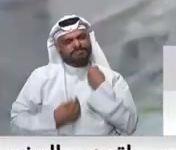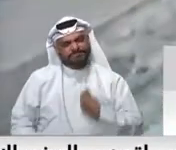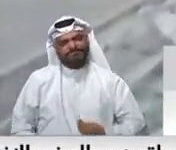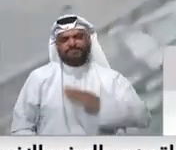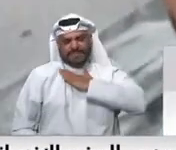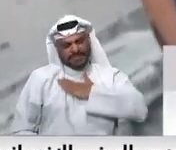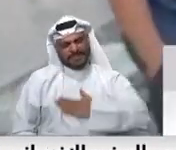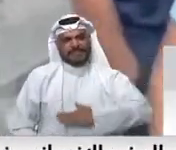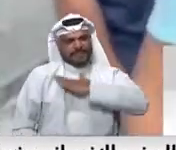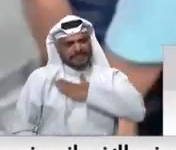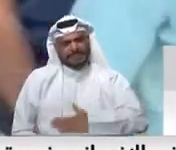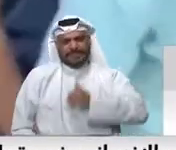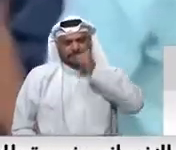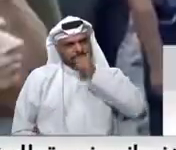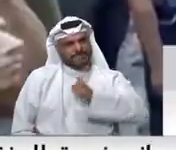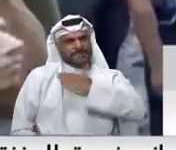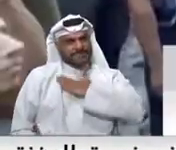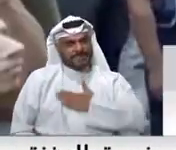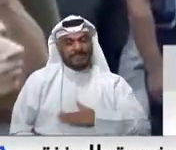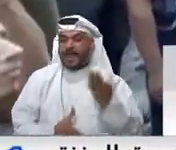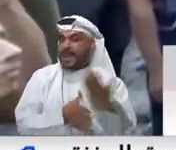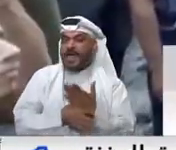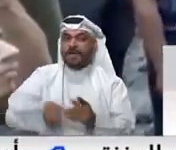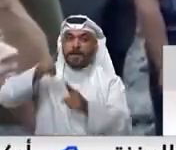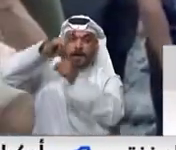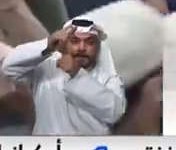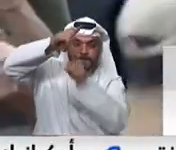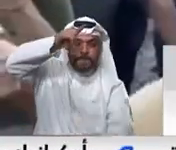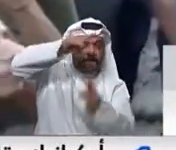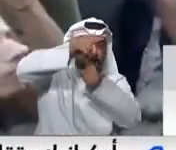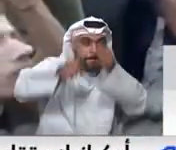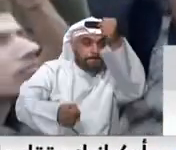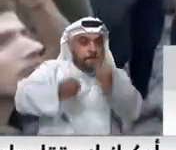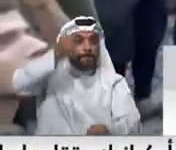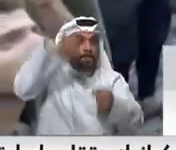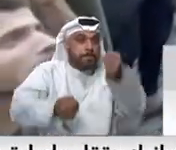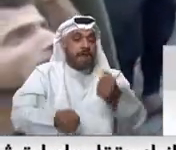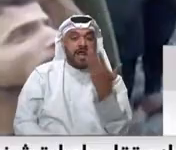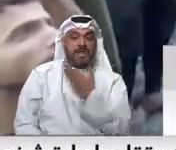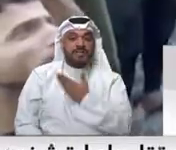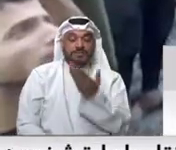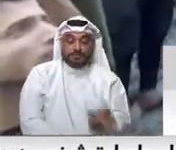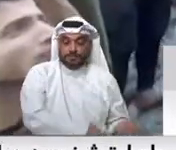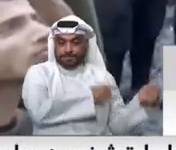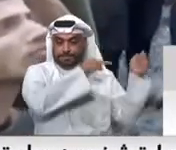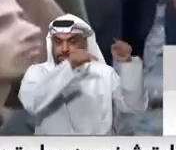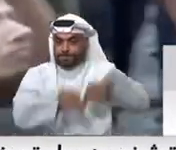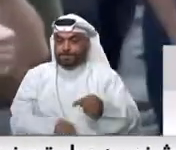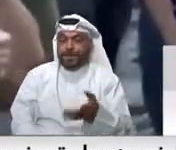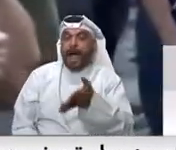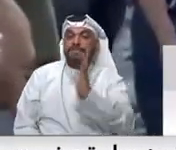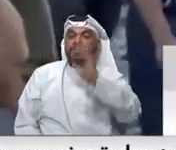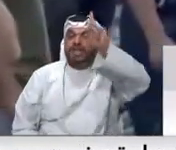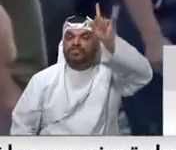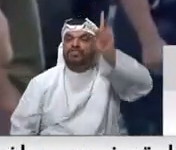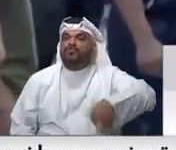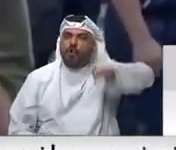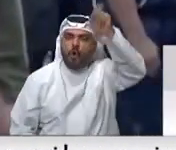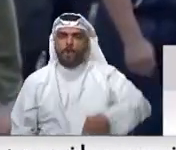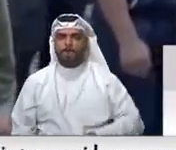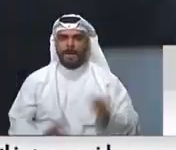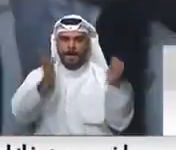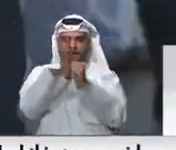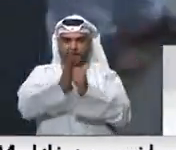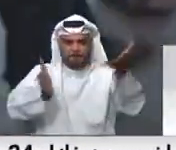آثار العدوان الذي تشنه قوات الاحتلال الإسرائيلي على قطاع غزة منذ 7 أكتوبر الجاري، ما أدى إلى